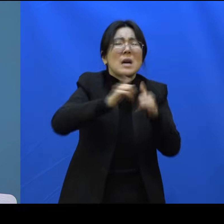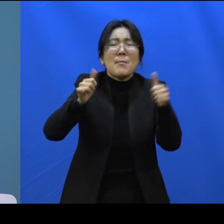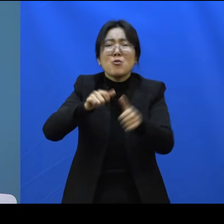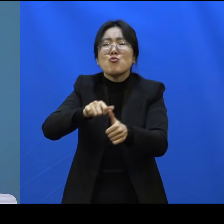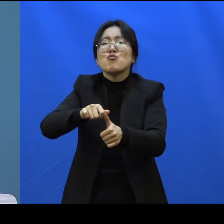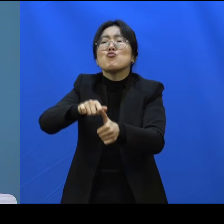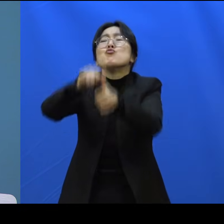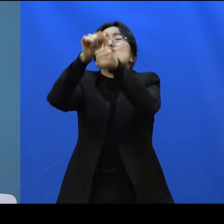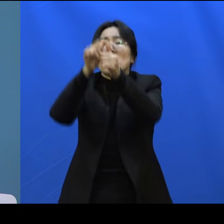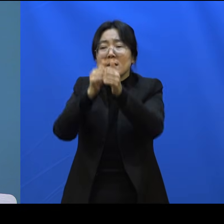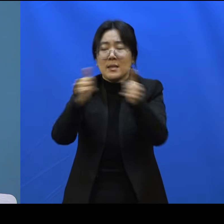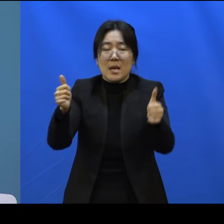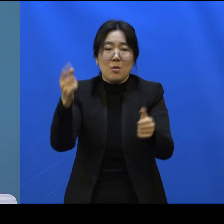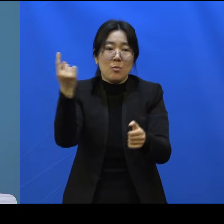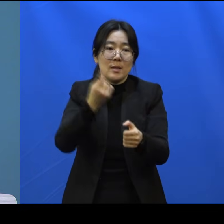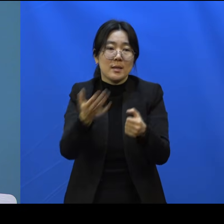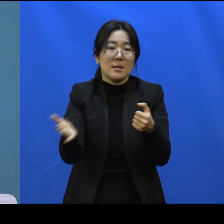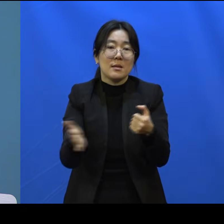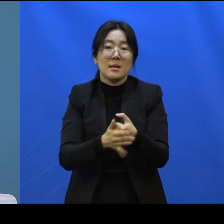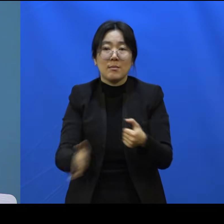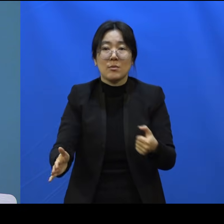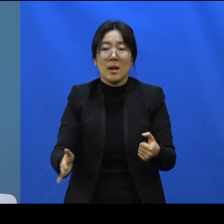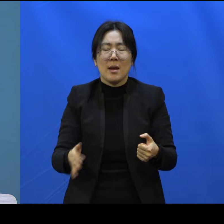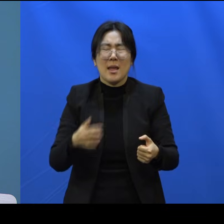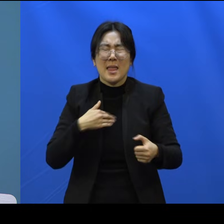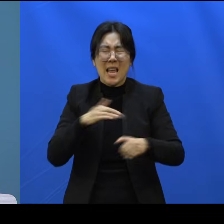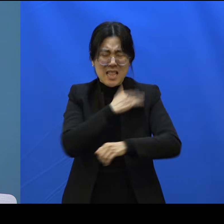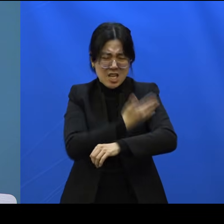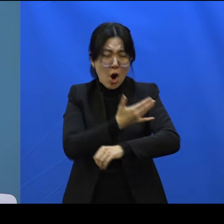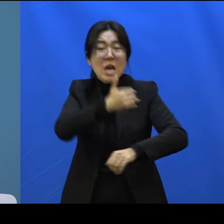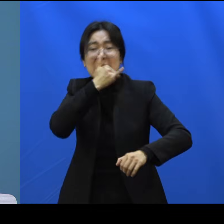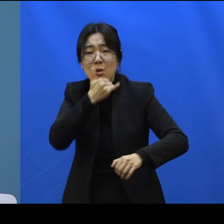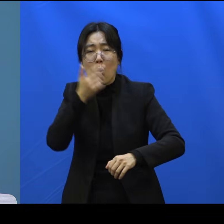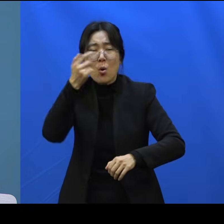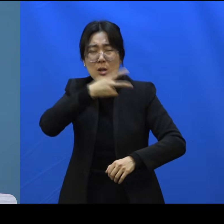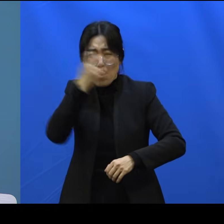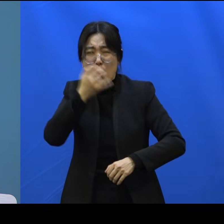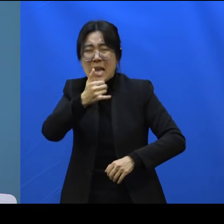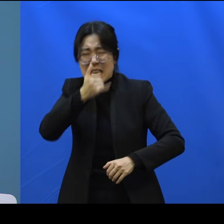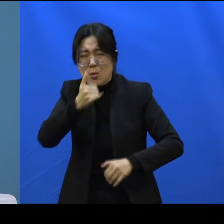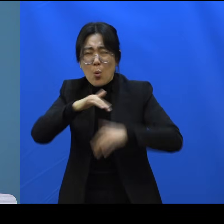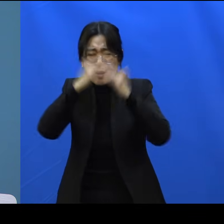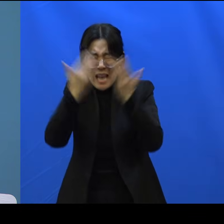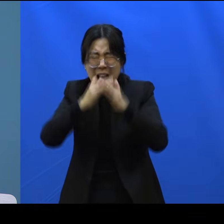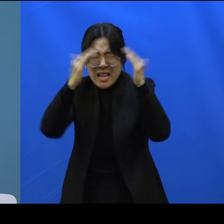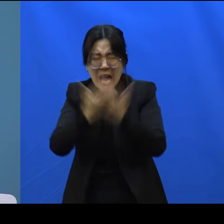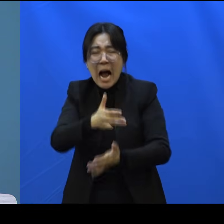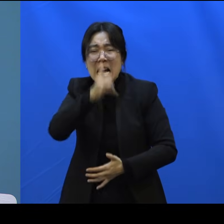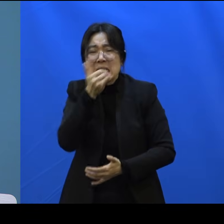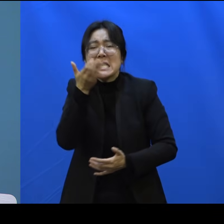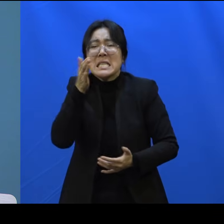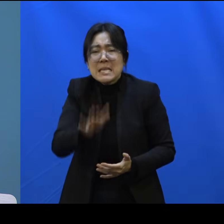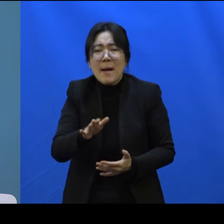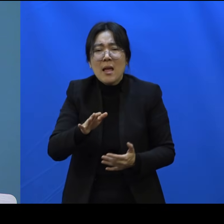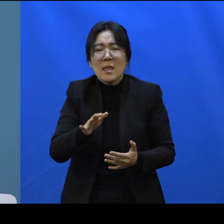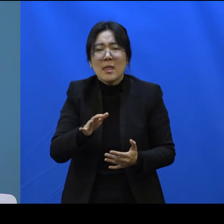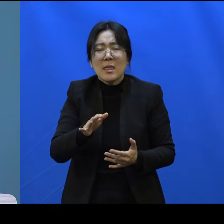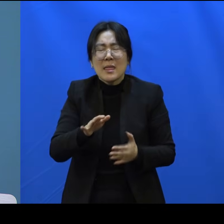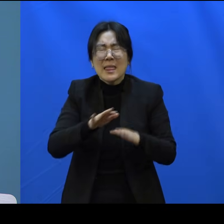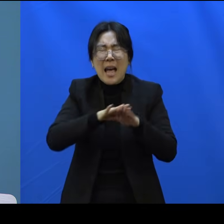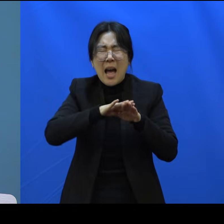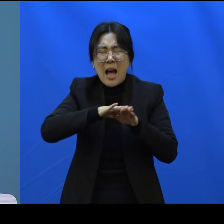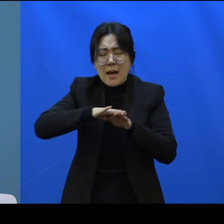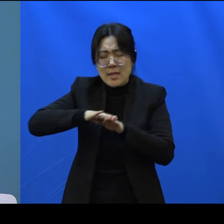그게 십자가예요. 십자가는 완전히 능력을 해체한 거예요. 능력을 과시한 게 아닙니다,